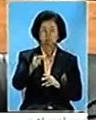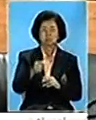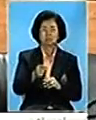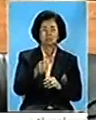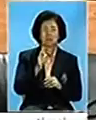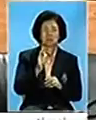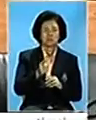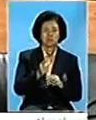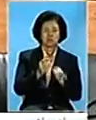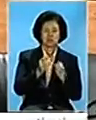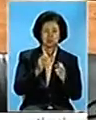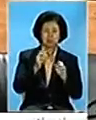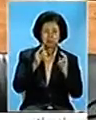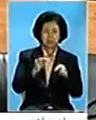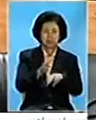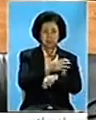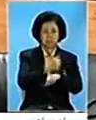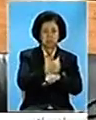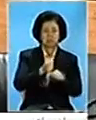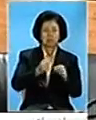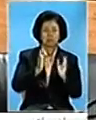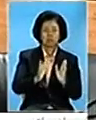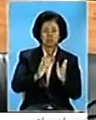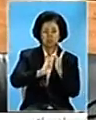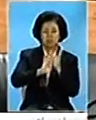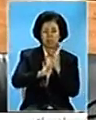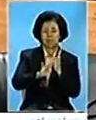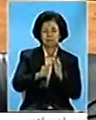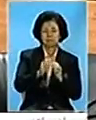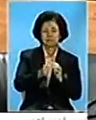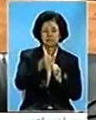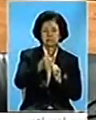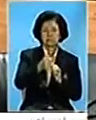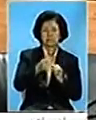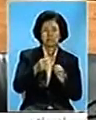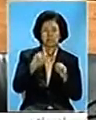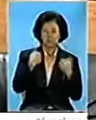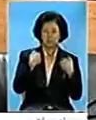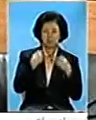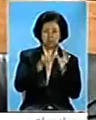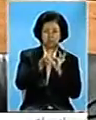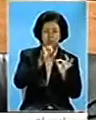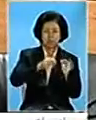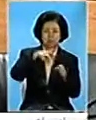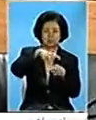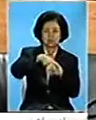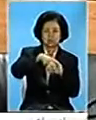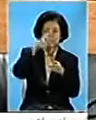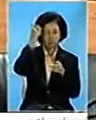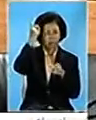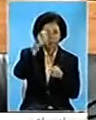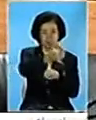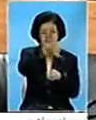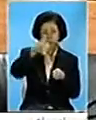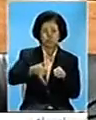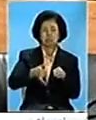การศึกษาเป็นตัวแทนของคนภาคอีสานเหมือนกันมีผู้แทนขี่ควายเข้าสภาผมอาจจะจำชื่อ